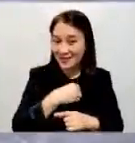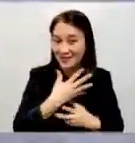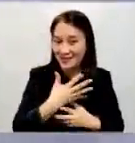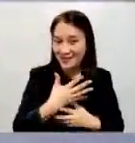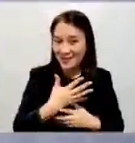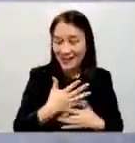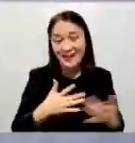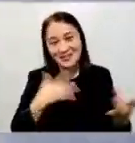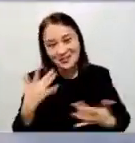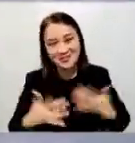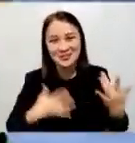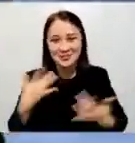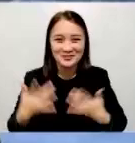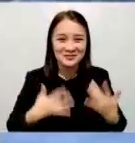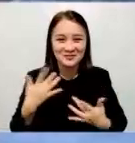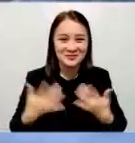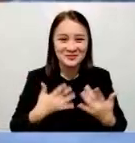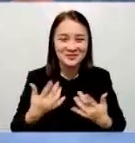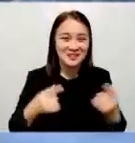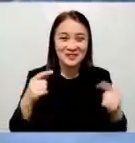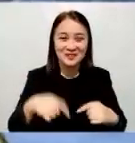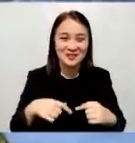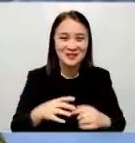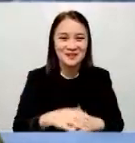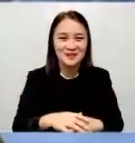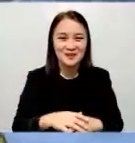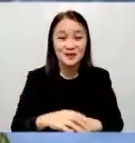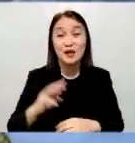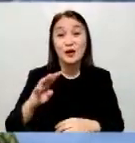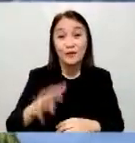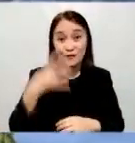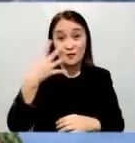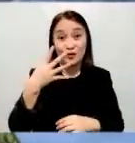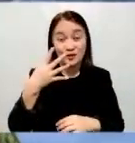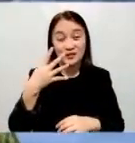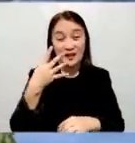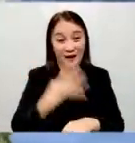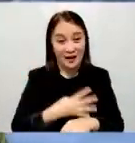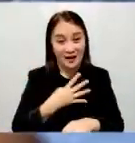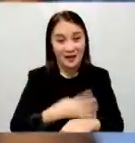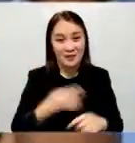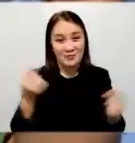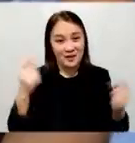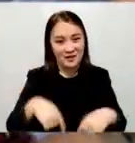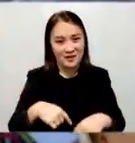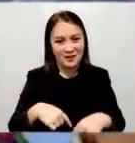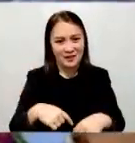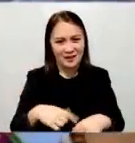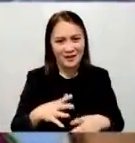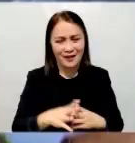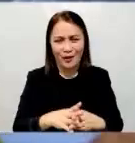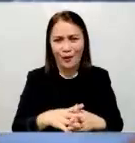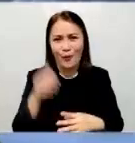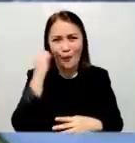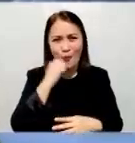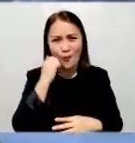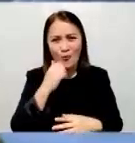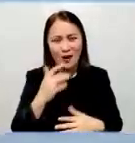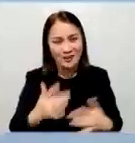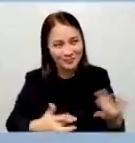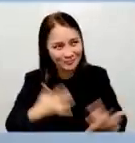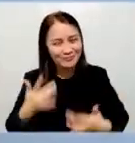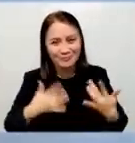nakaka-enjoy din naman po. This is our fourth time. At palagi pa rin akong na-excite umikot sa place na